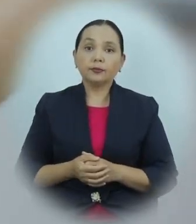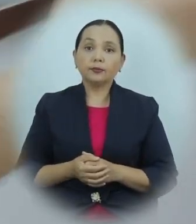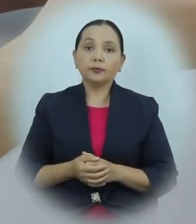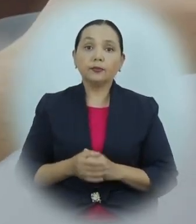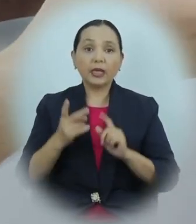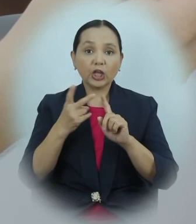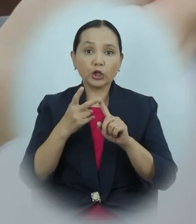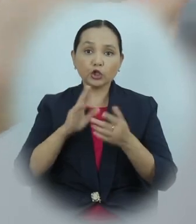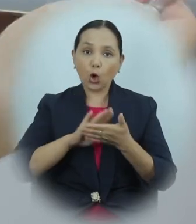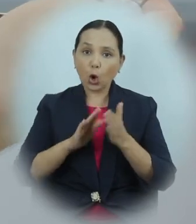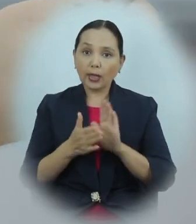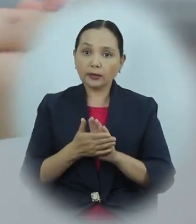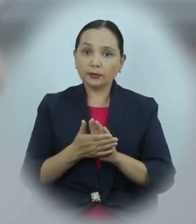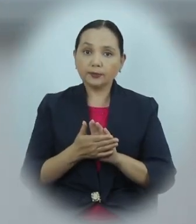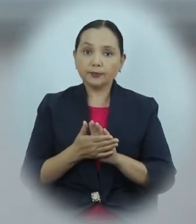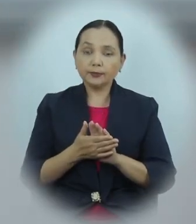Ikkinchi holat.